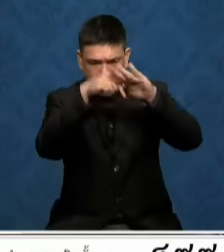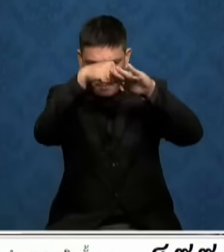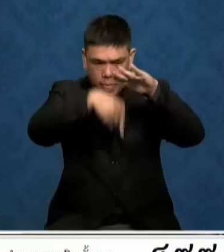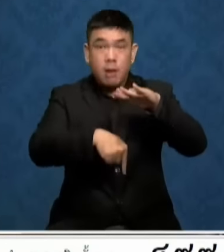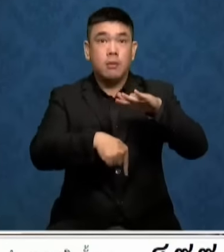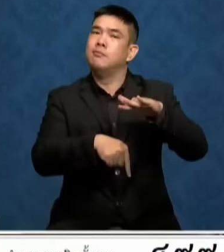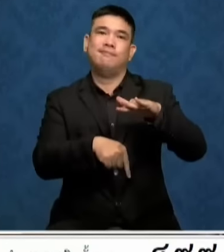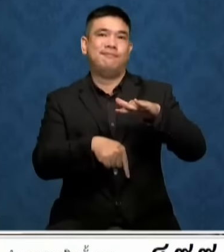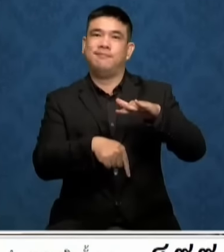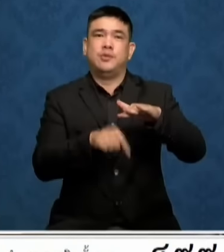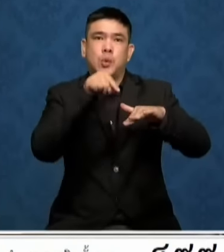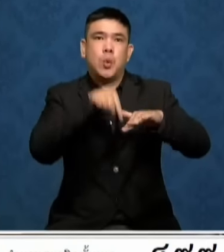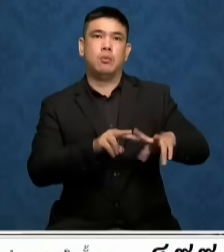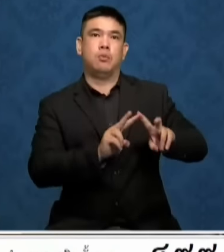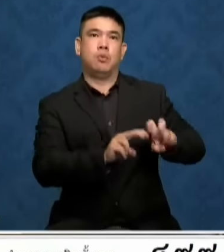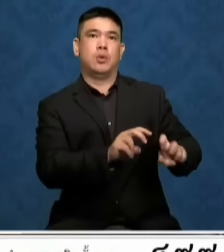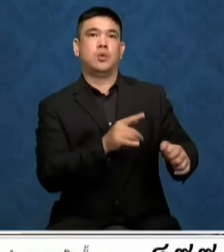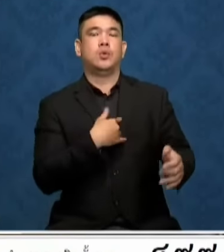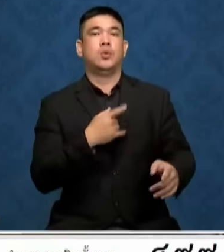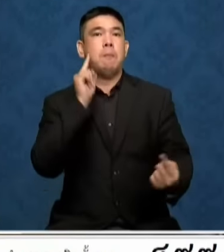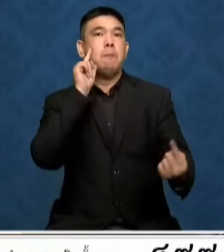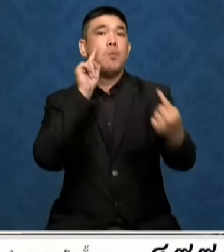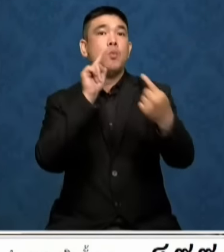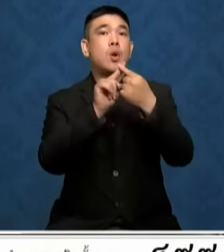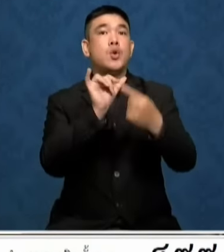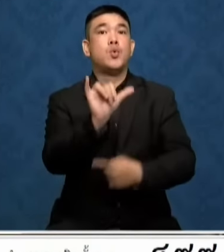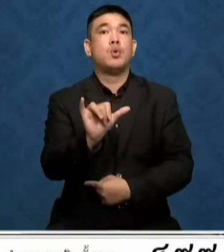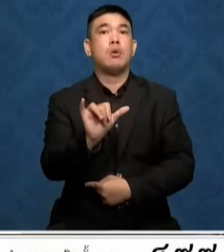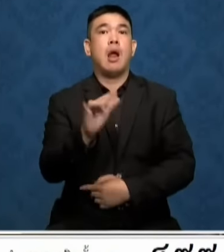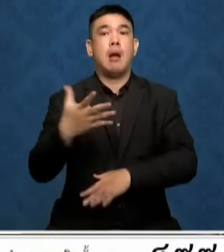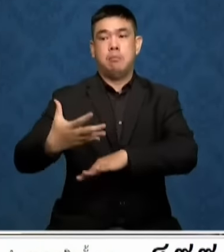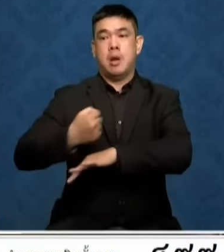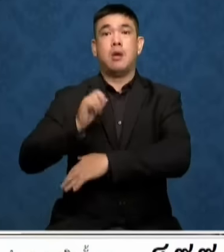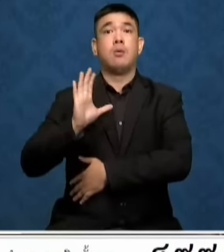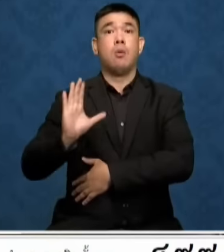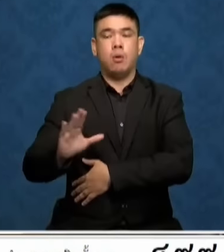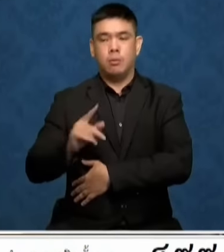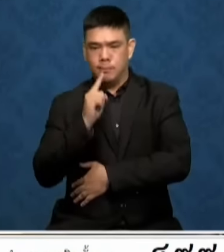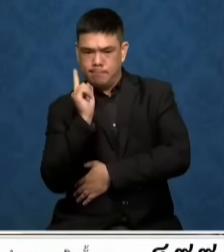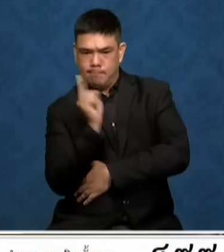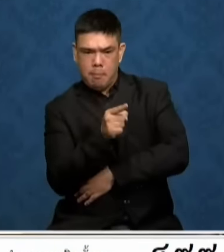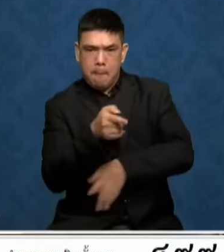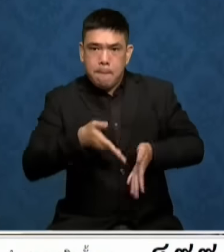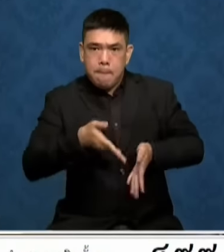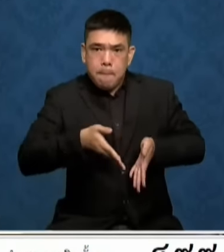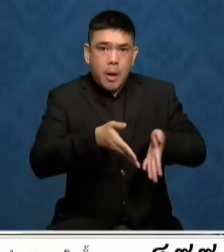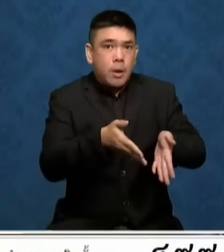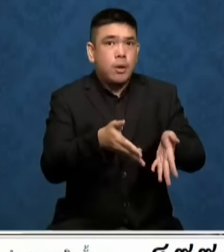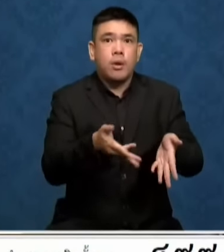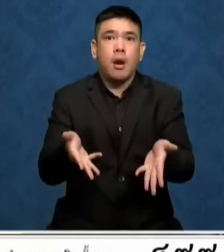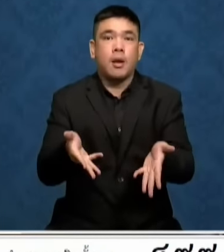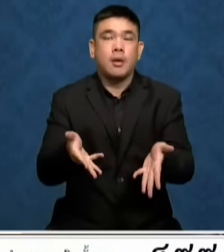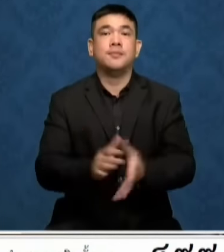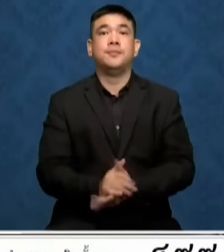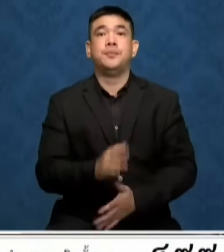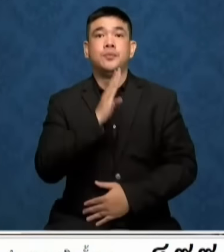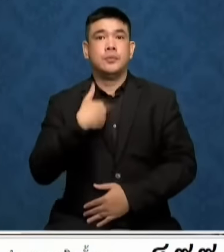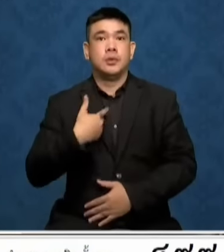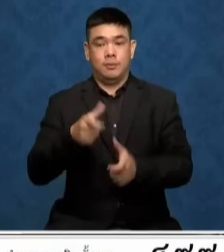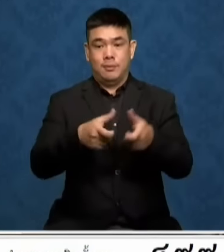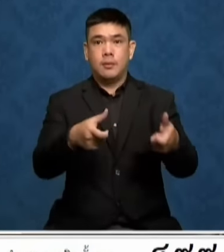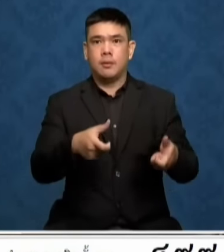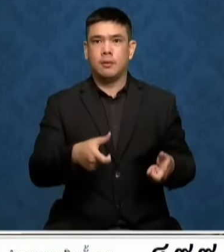ายเป็นการวิเคราะห์คดีในฐานะยุทธศาสตร์ทางการเมืองของผู้มีอำนาจว่าจะชี้ไปในทิศทางไหนแทนรายงานฉ